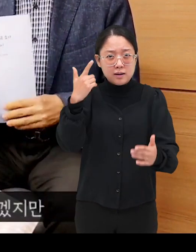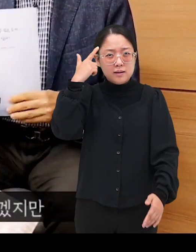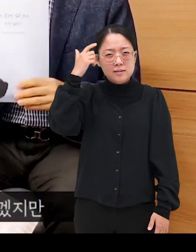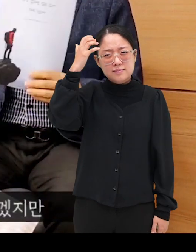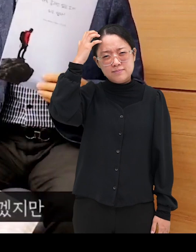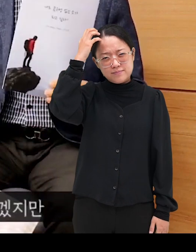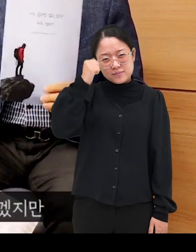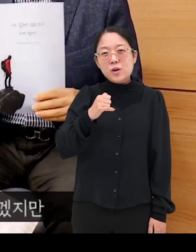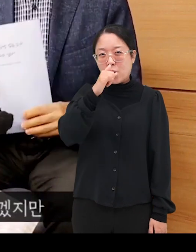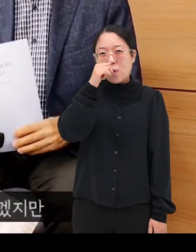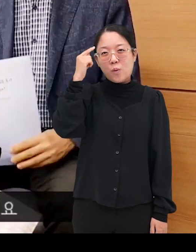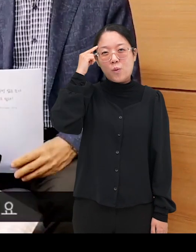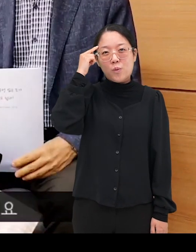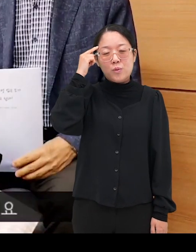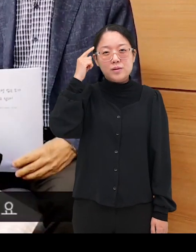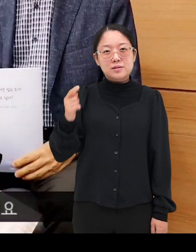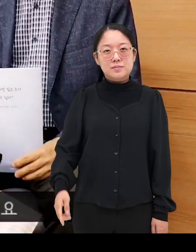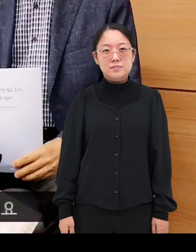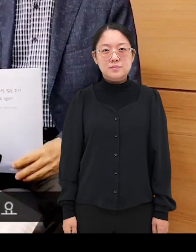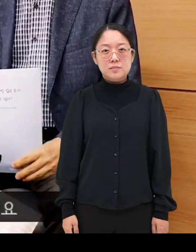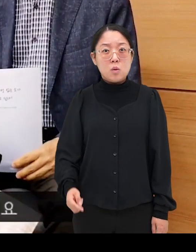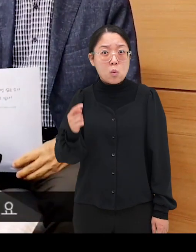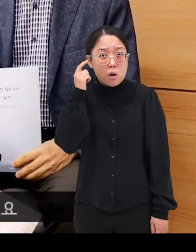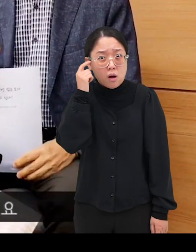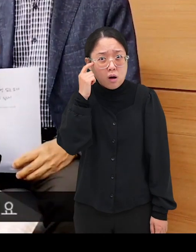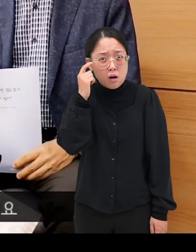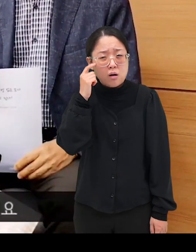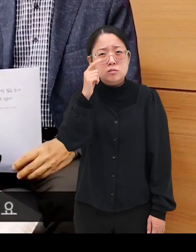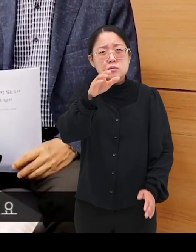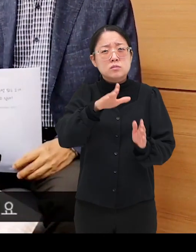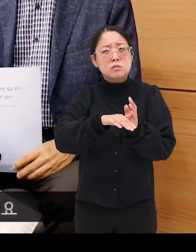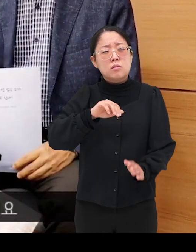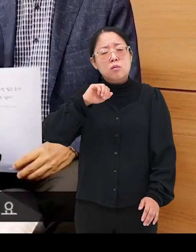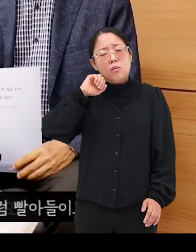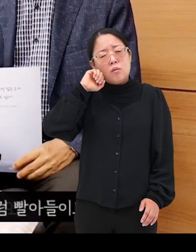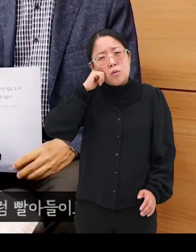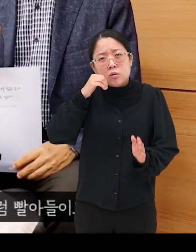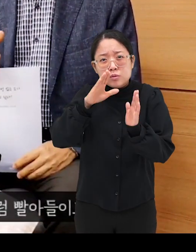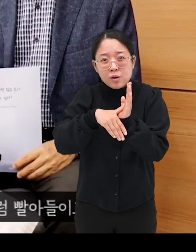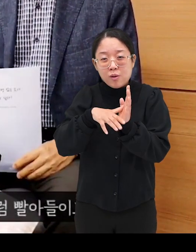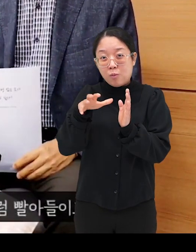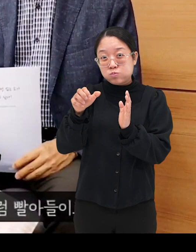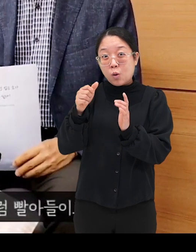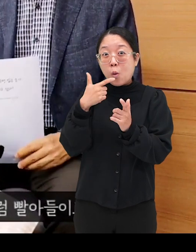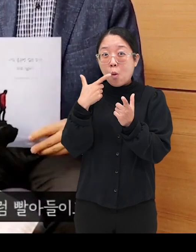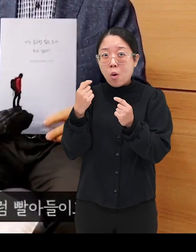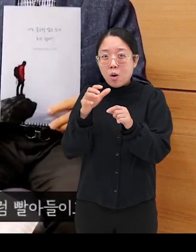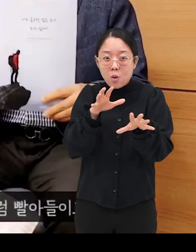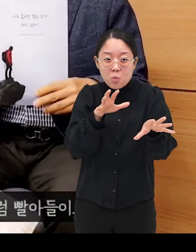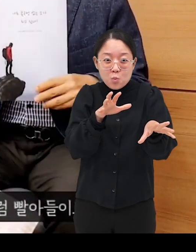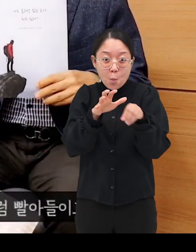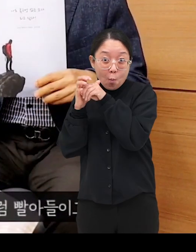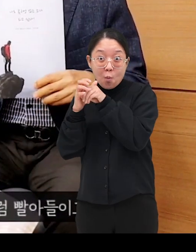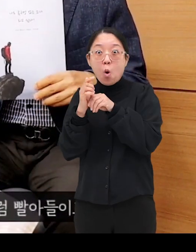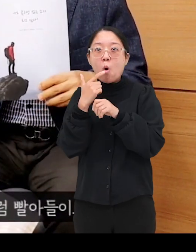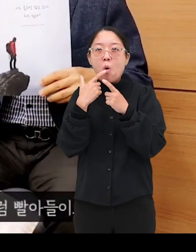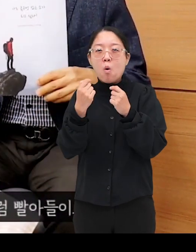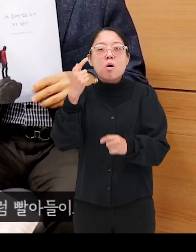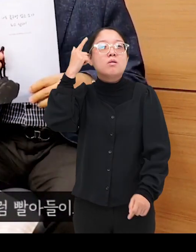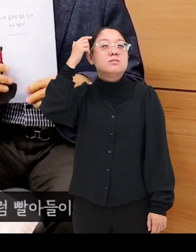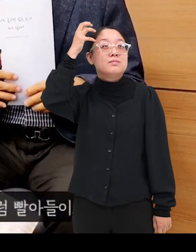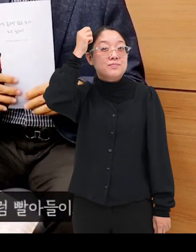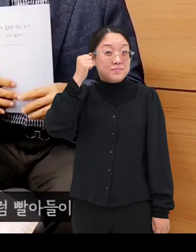건지는 모르겠지만은 지금까지는 정확하게 있어요. 왜냐하면 그때 당시엔 어렸을 때는 모든 걸 스펀지처럼